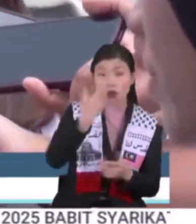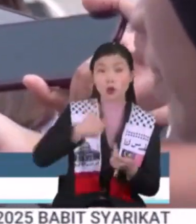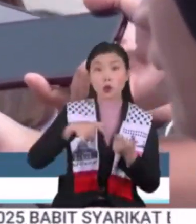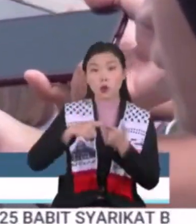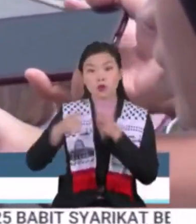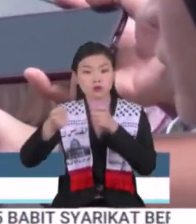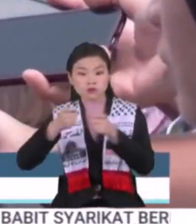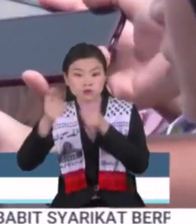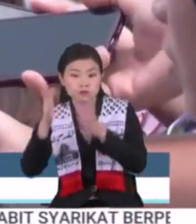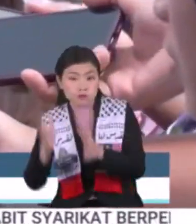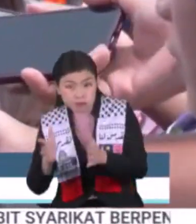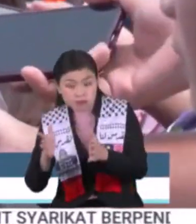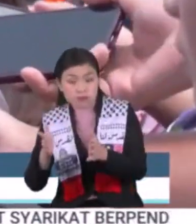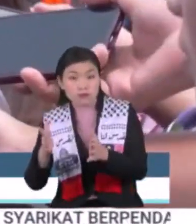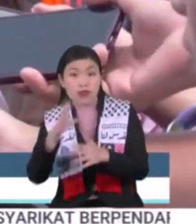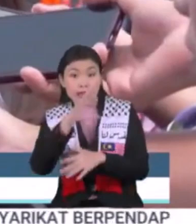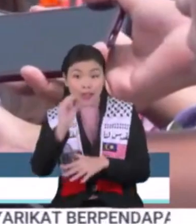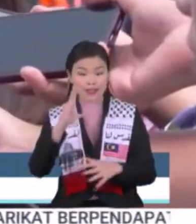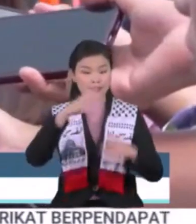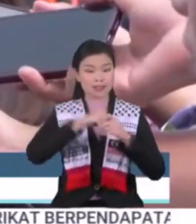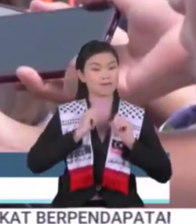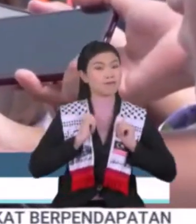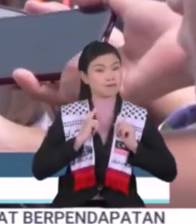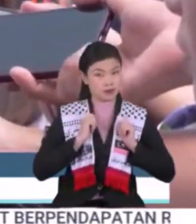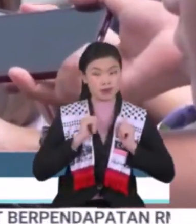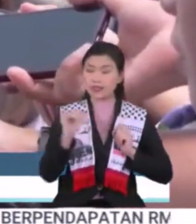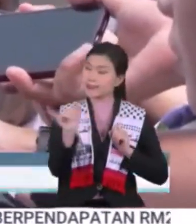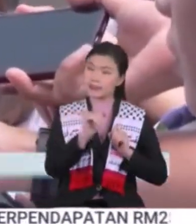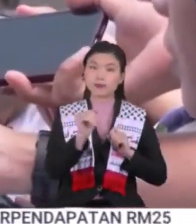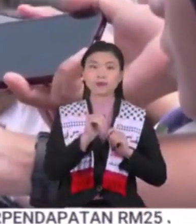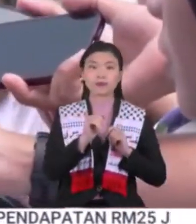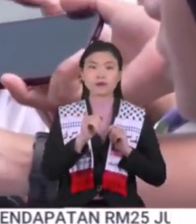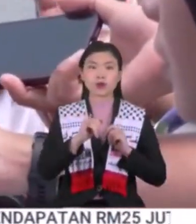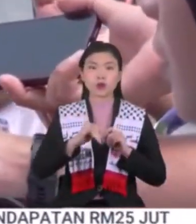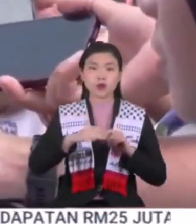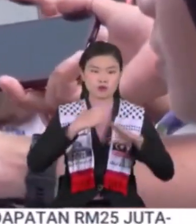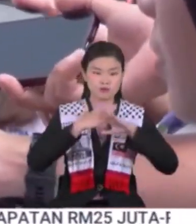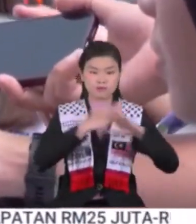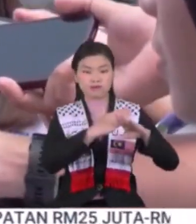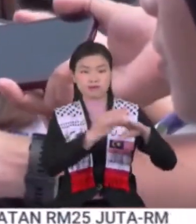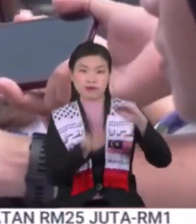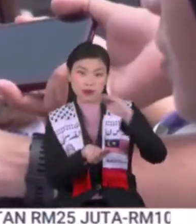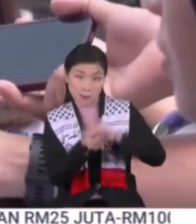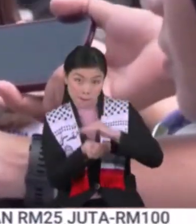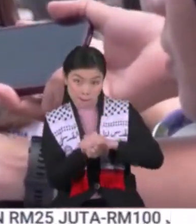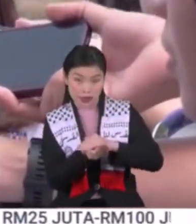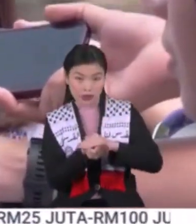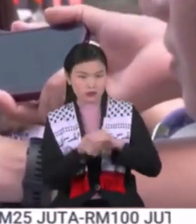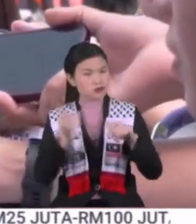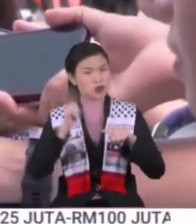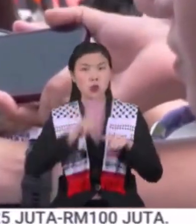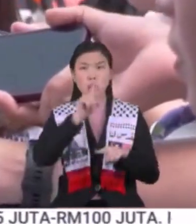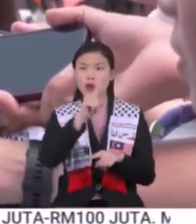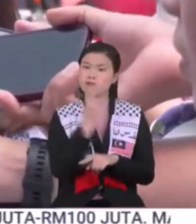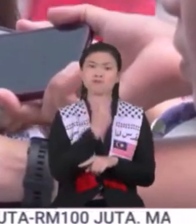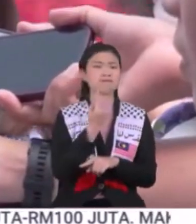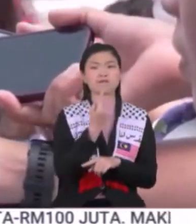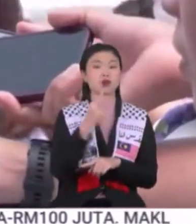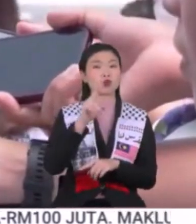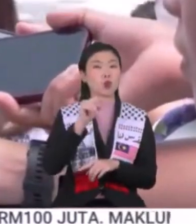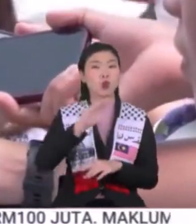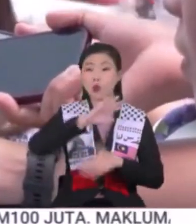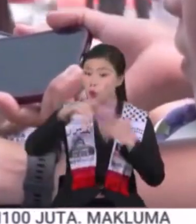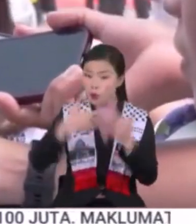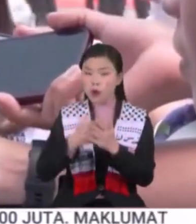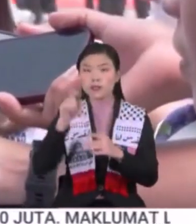anggota pentadbiran, juga di pihak swasta. Untuk membersihkan Malaysia dari rasuah, dia tidak boleh satu pihak. Semua pihak perlu